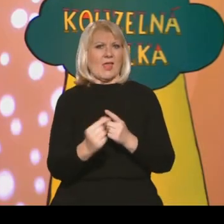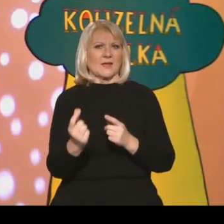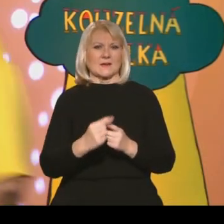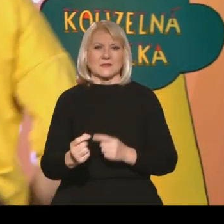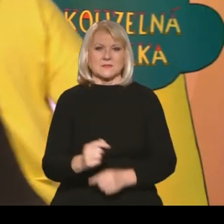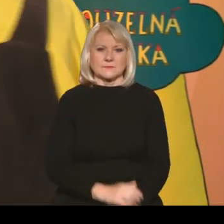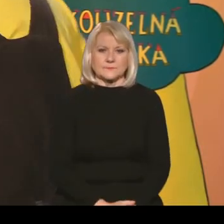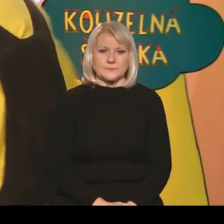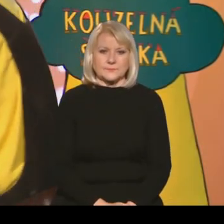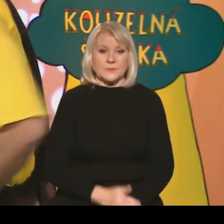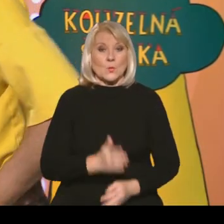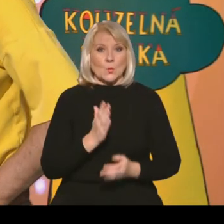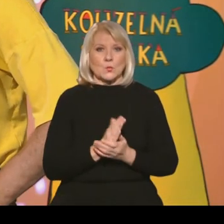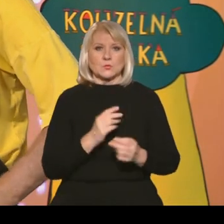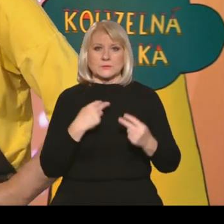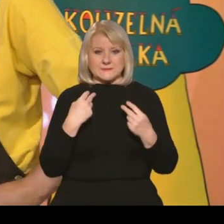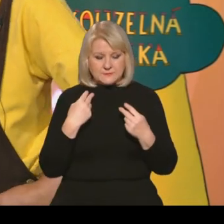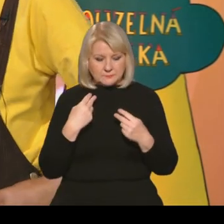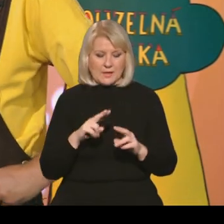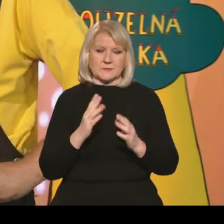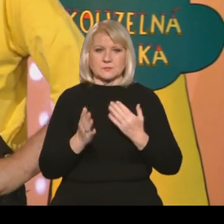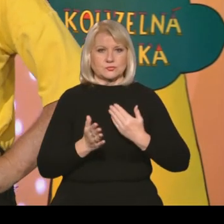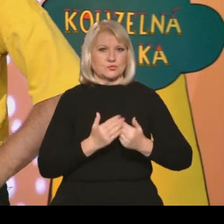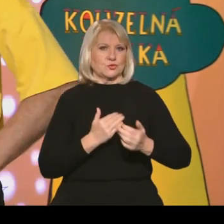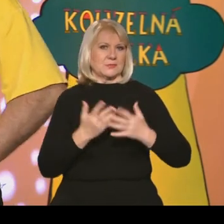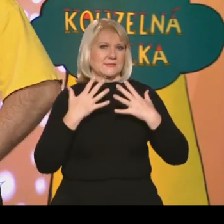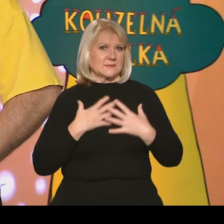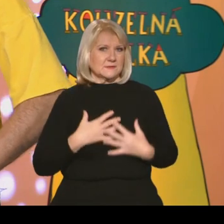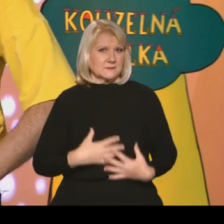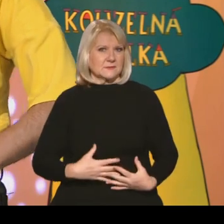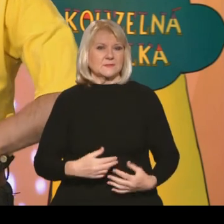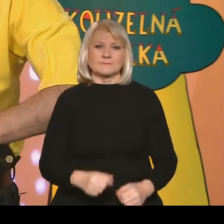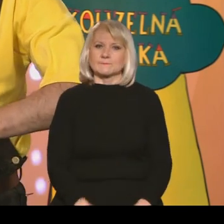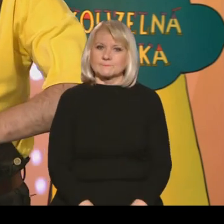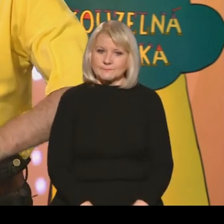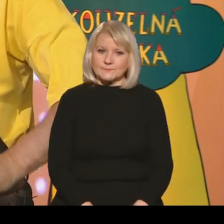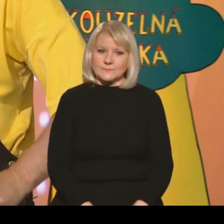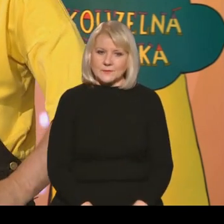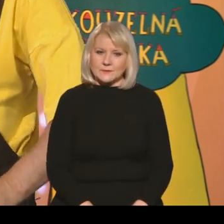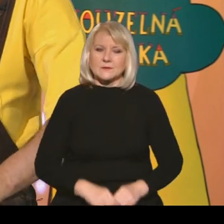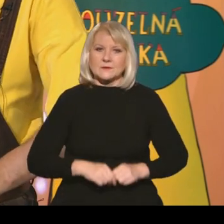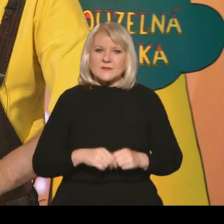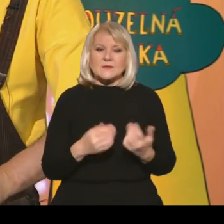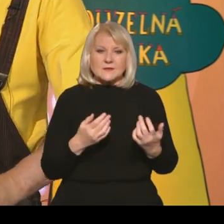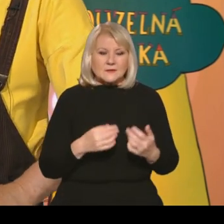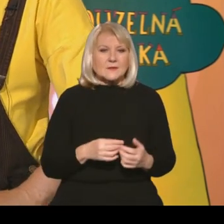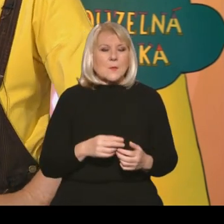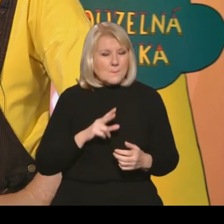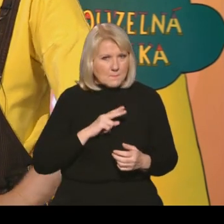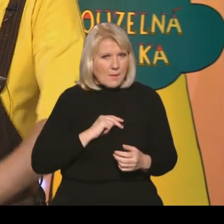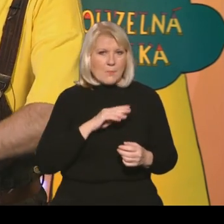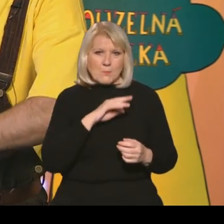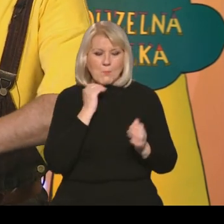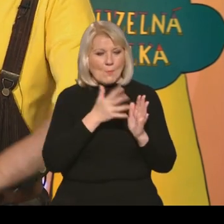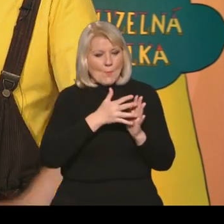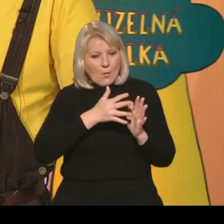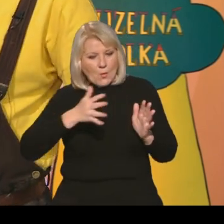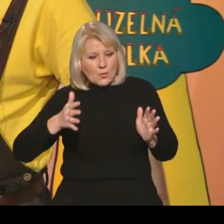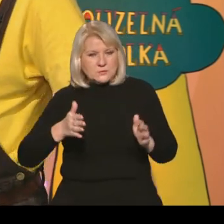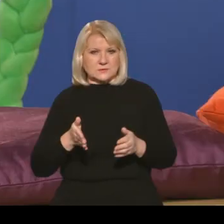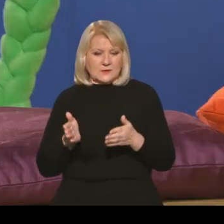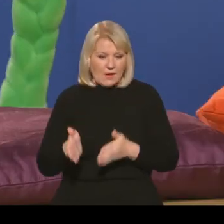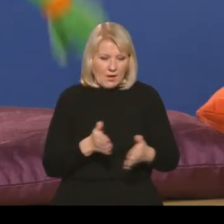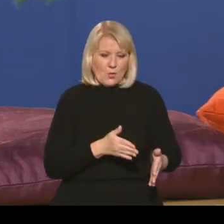jsem zpátky, zase čistý. Faninko, já tu mám totiž hodně čistých žlutých triček a